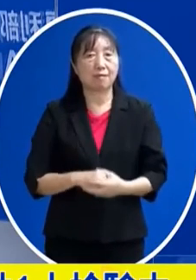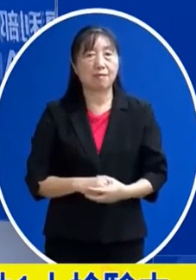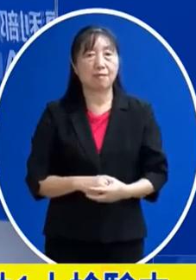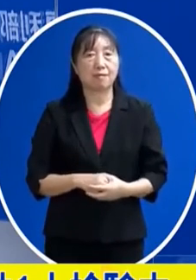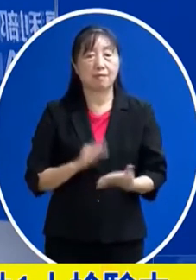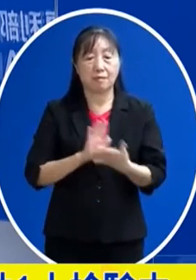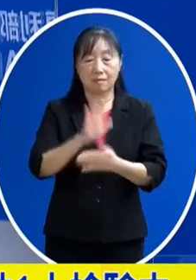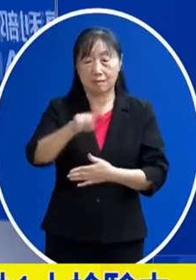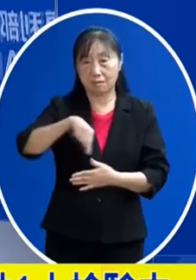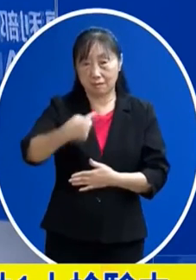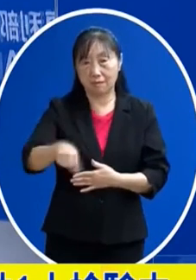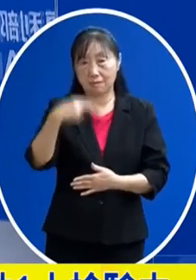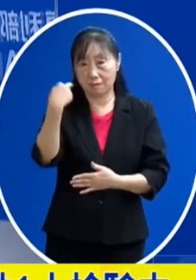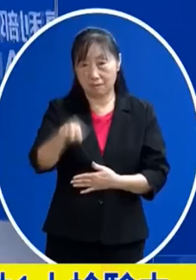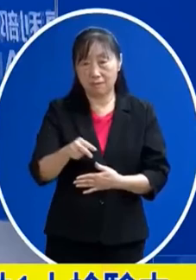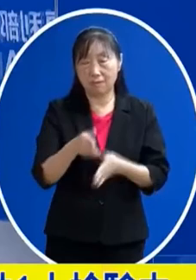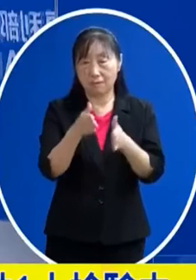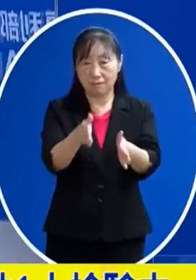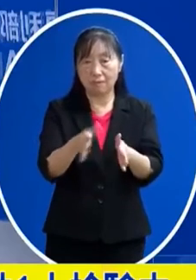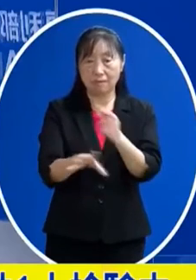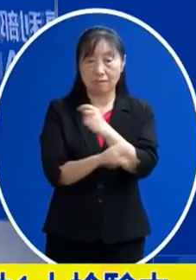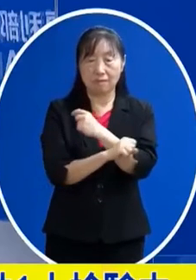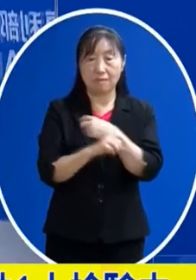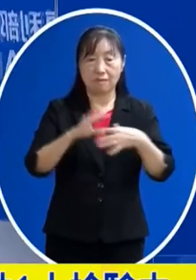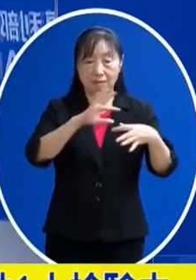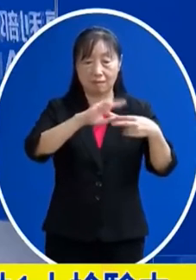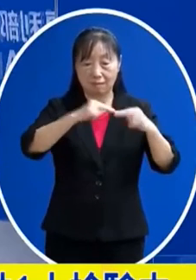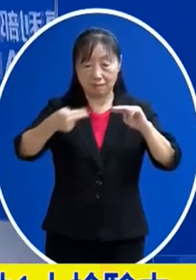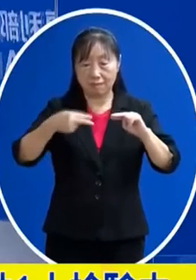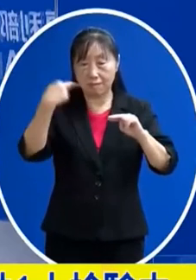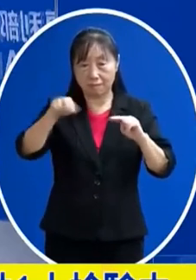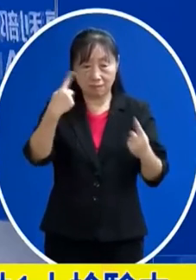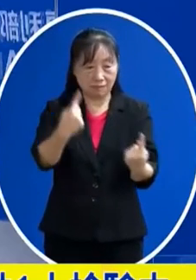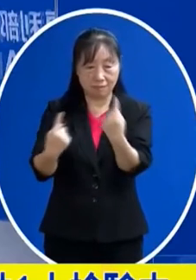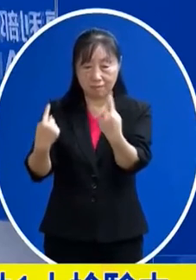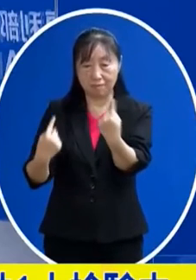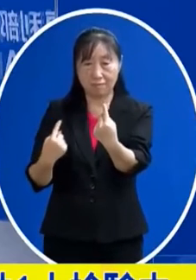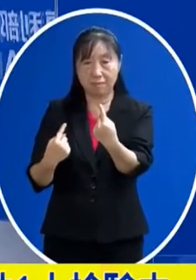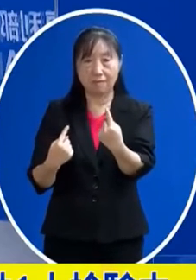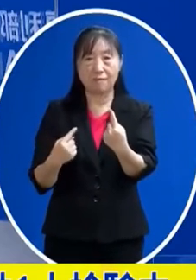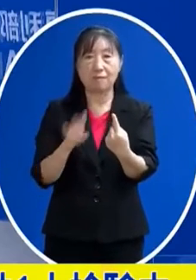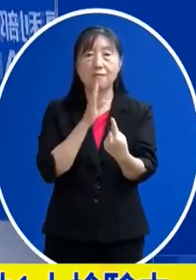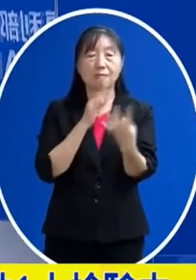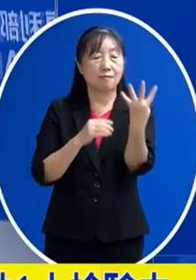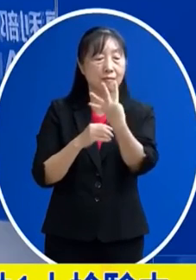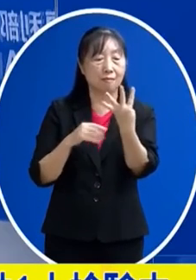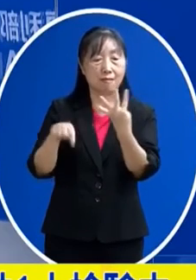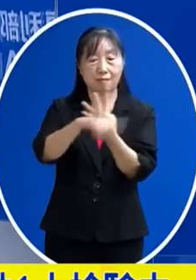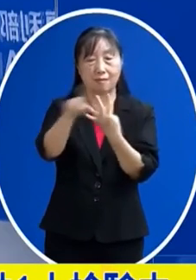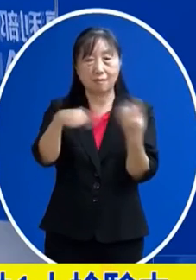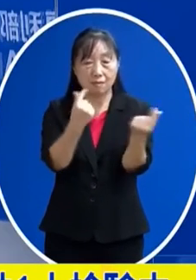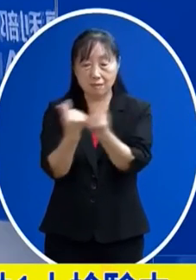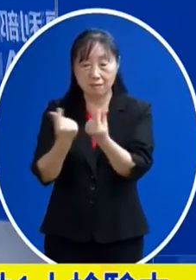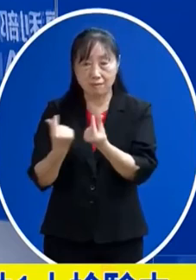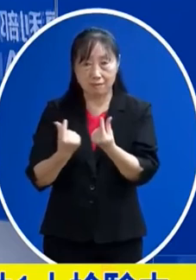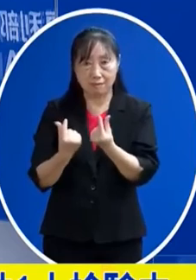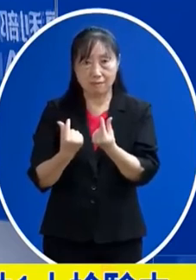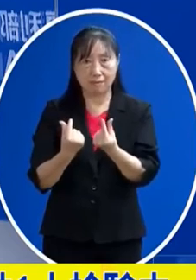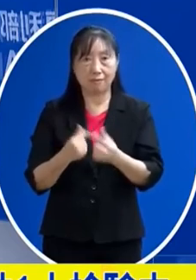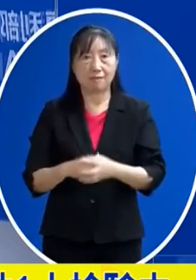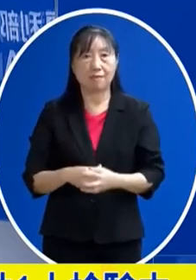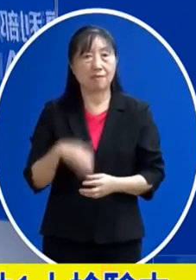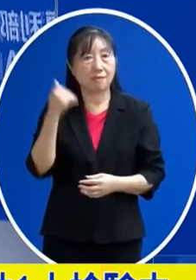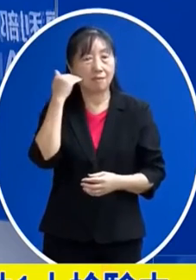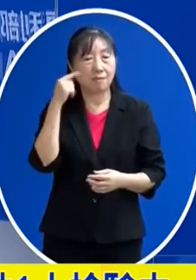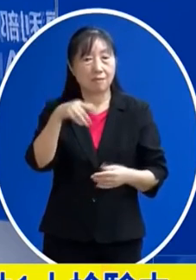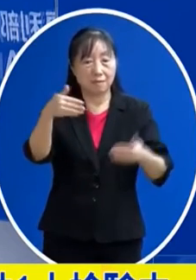后续还会再做这个全基因定序的比较哈，不过先就这四个基因序列非常相近的案子来做比对